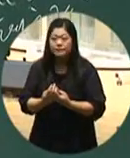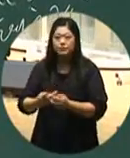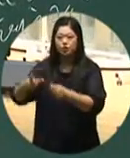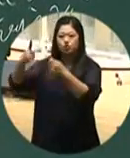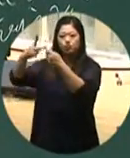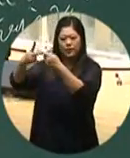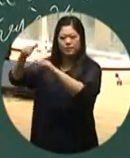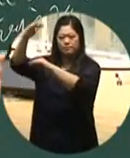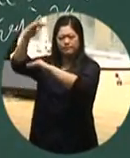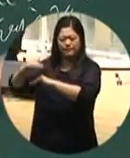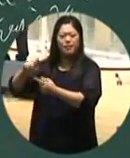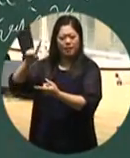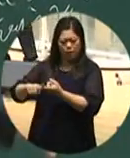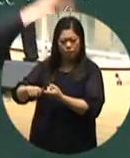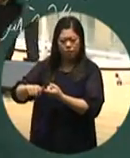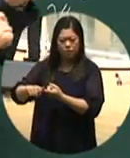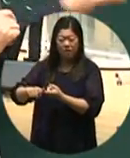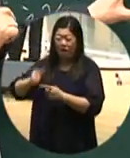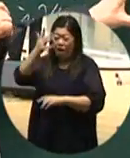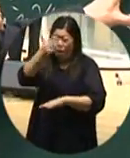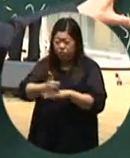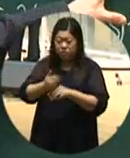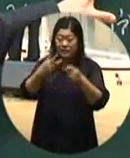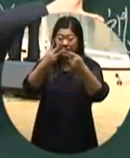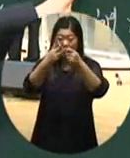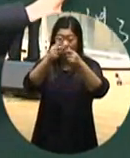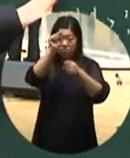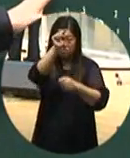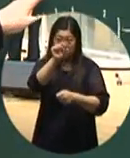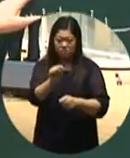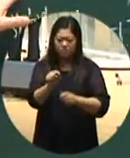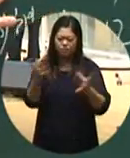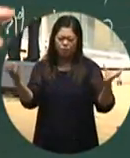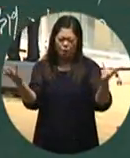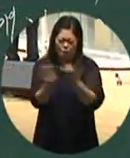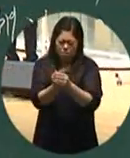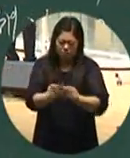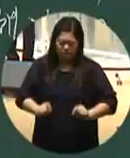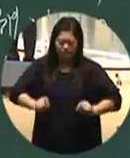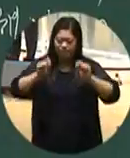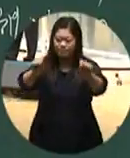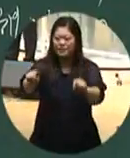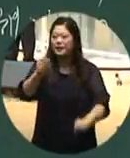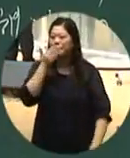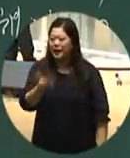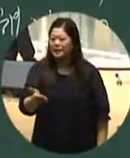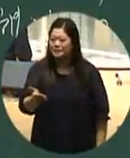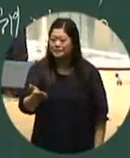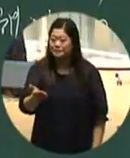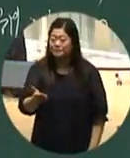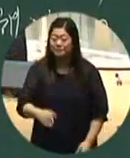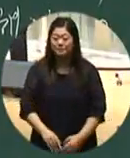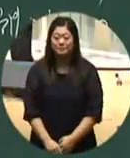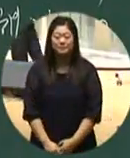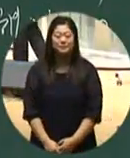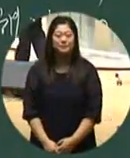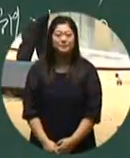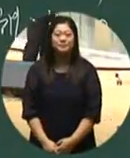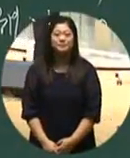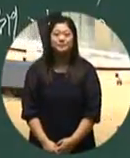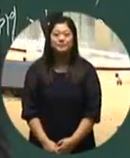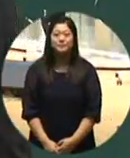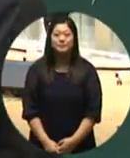결과는 확실하게 나오기 때문에 기대하면서요. 여러분 목표를 삼으면 돼요. And the results will surely come. So looking forward to that, have these